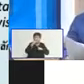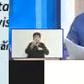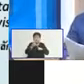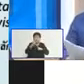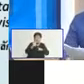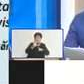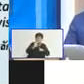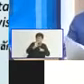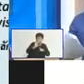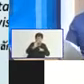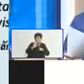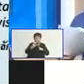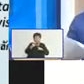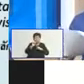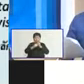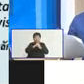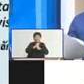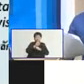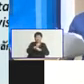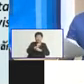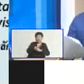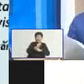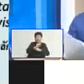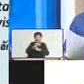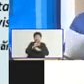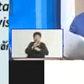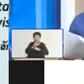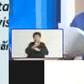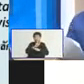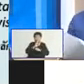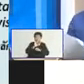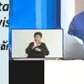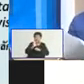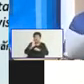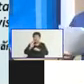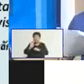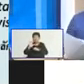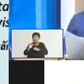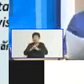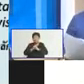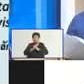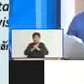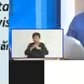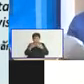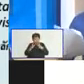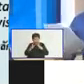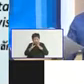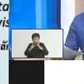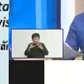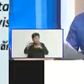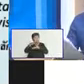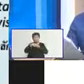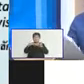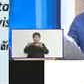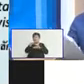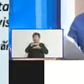ครับซึ่งรูปแบบการจัดการเนี่ยหลังจากนั้นเป็นต้นมานะครับก็เริ่มมีการผสมผสานของหลักมนุษยธรรมแล้วก็หลักความมั่นค